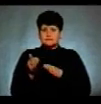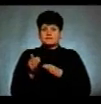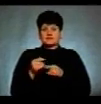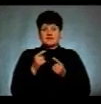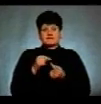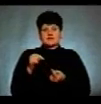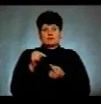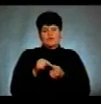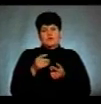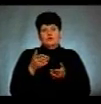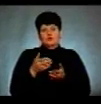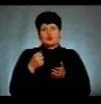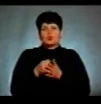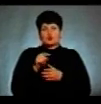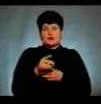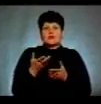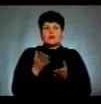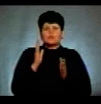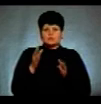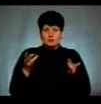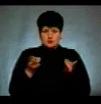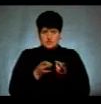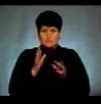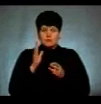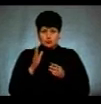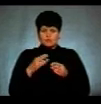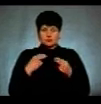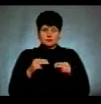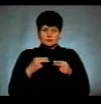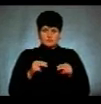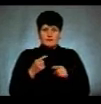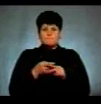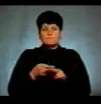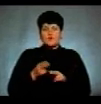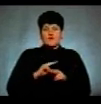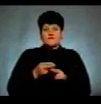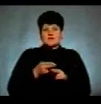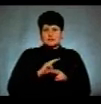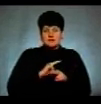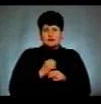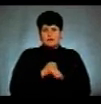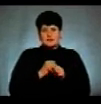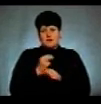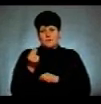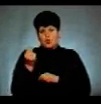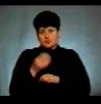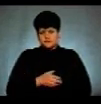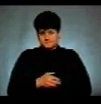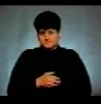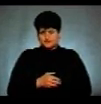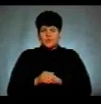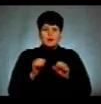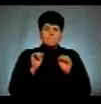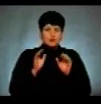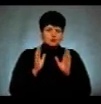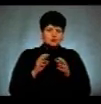Відповідно до того, яка буде потреба, і будуть отоварювати, і повертати аптекам кошти. Чи можуть виникнути